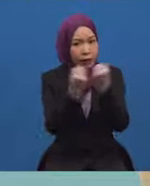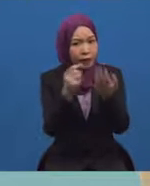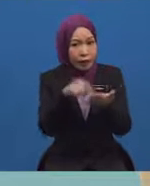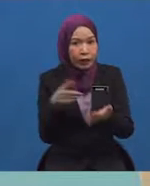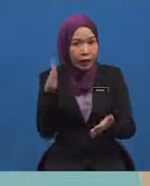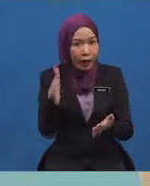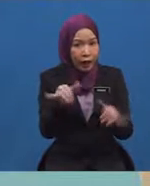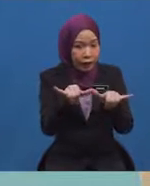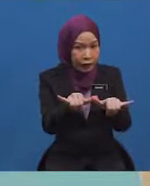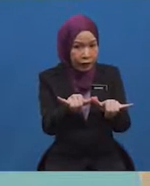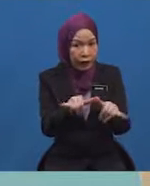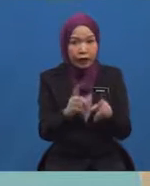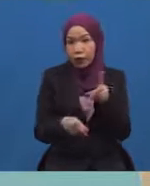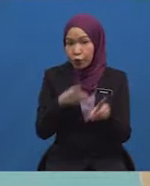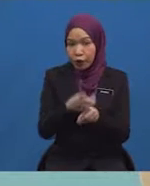hari ini.